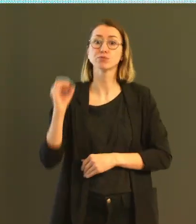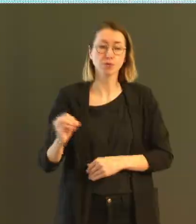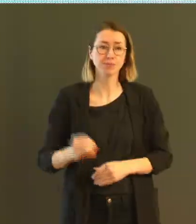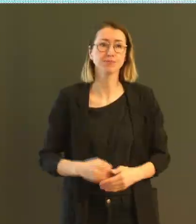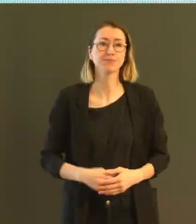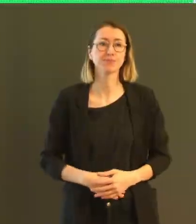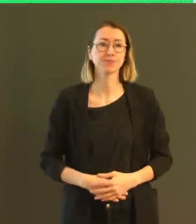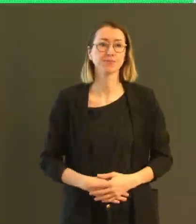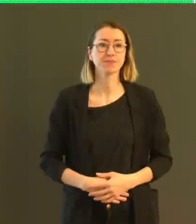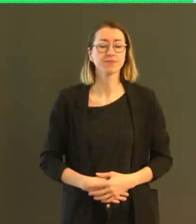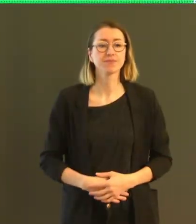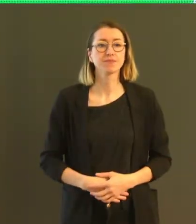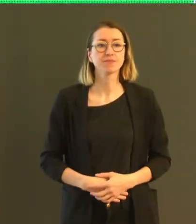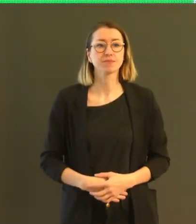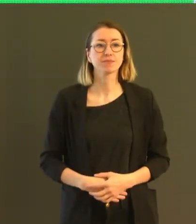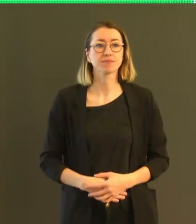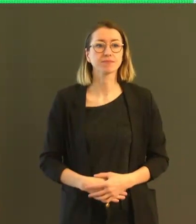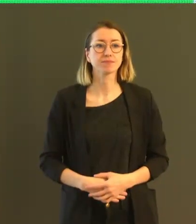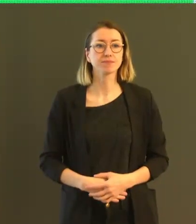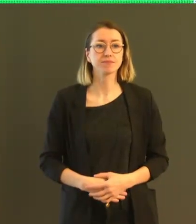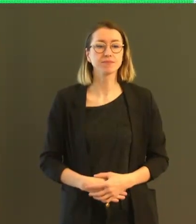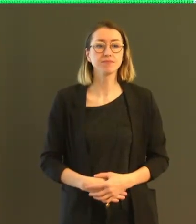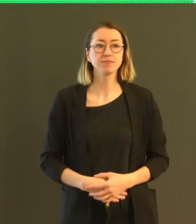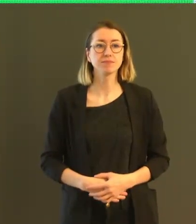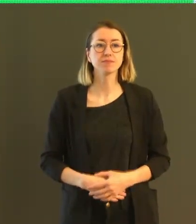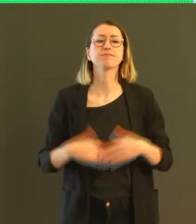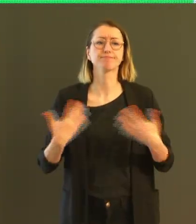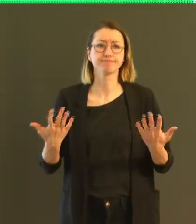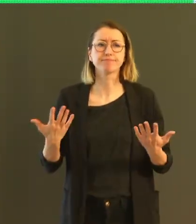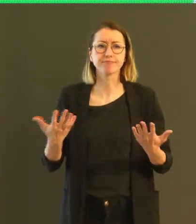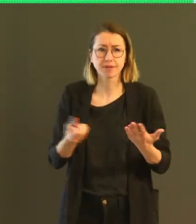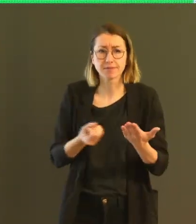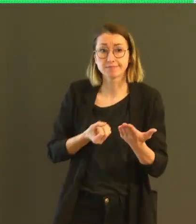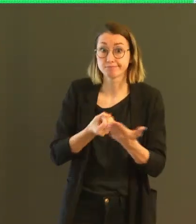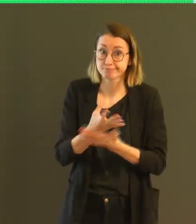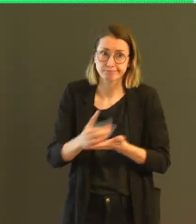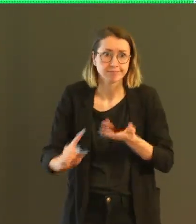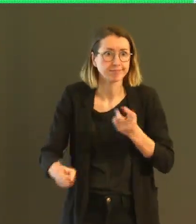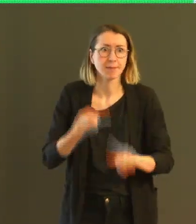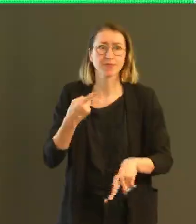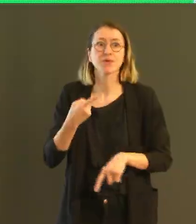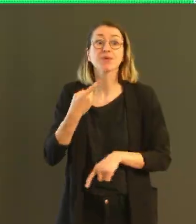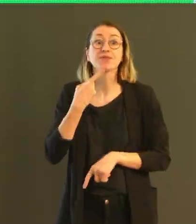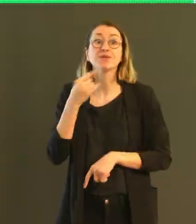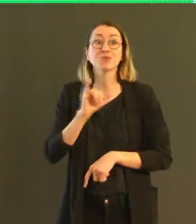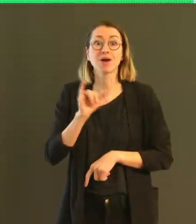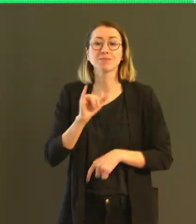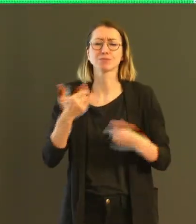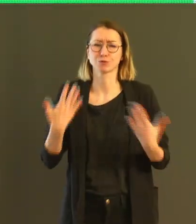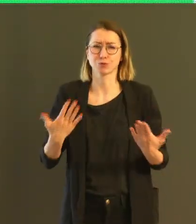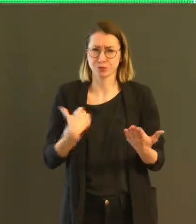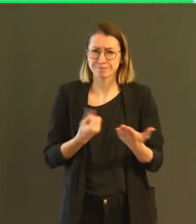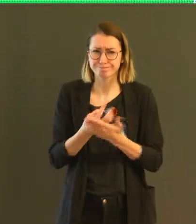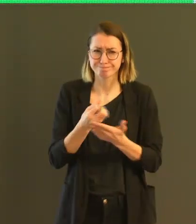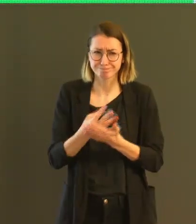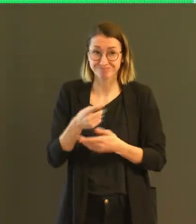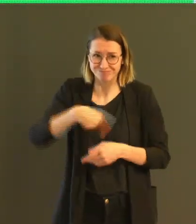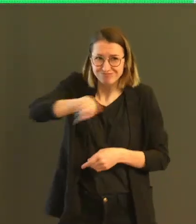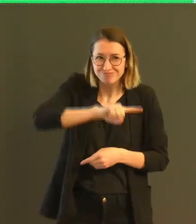alors quant au message que nous voudrions vous faire passer aujourd'hui vous êtes tous au courant depuis longtemps